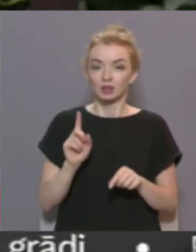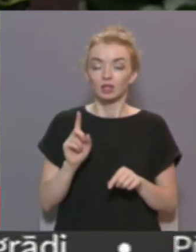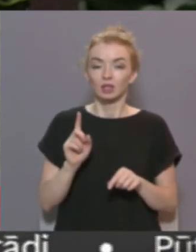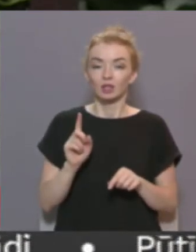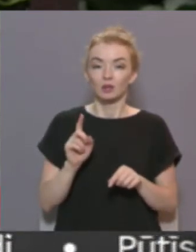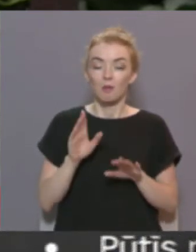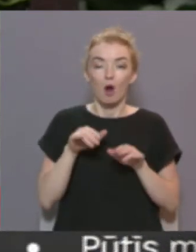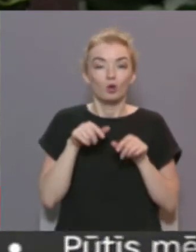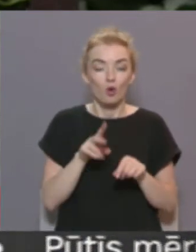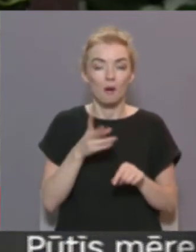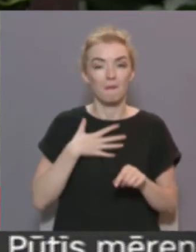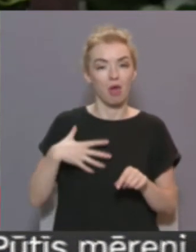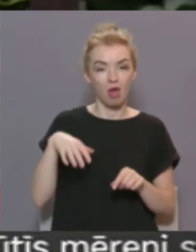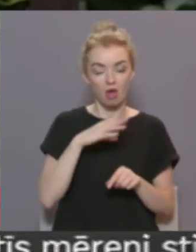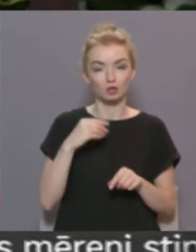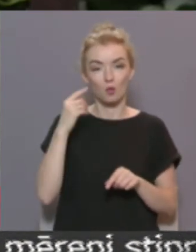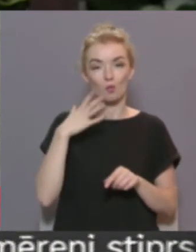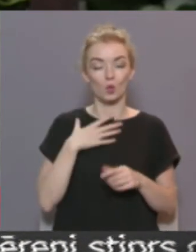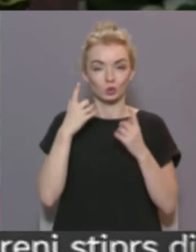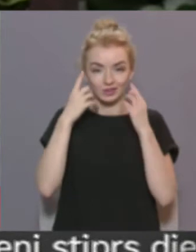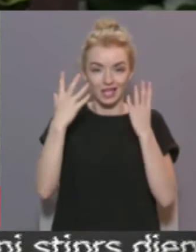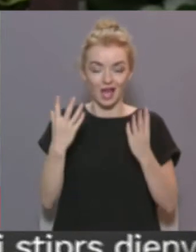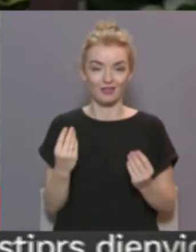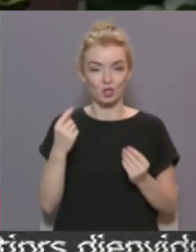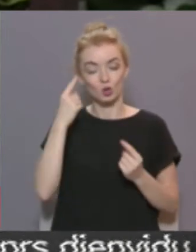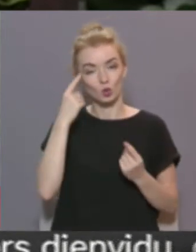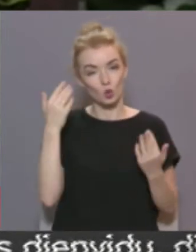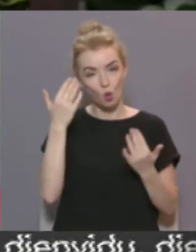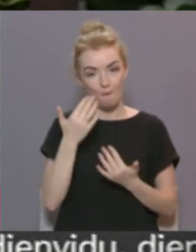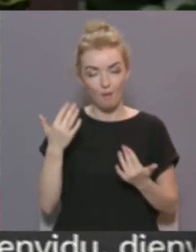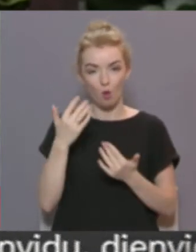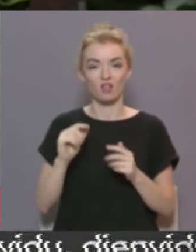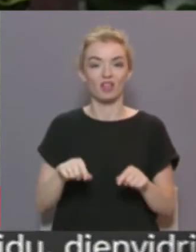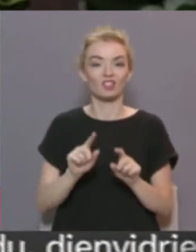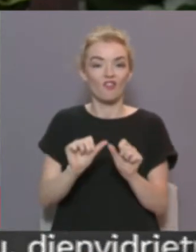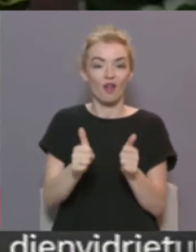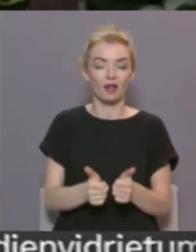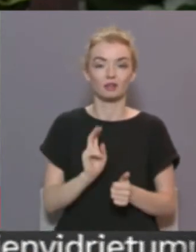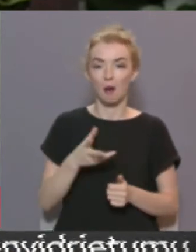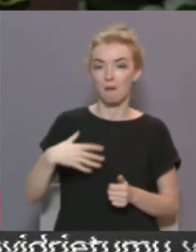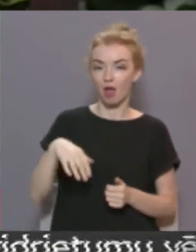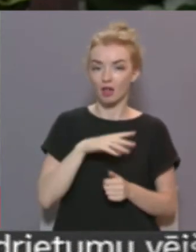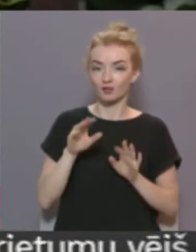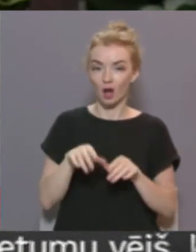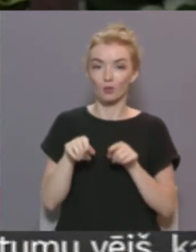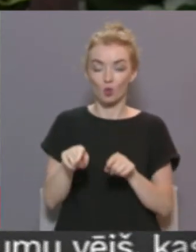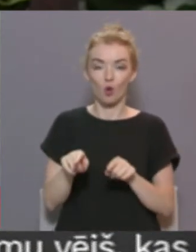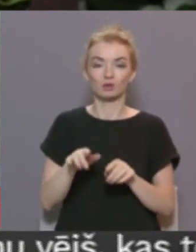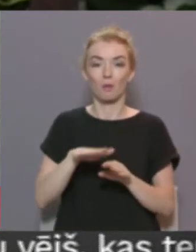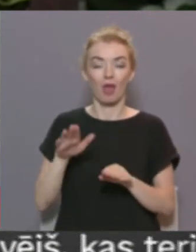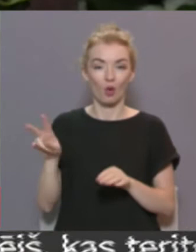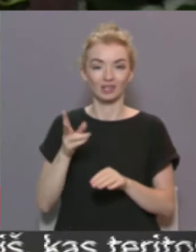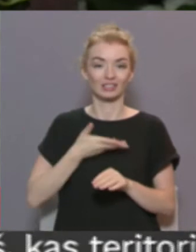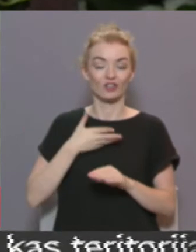domājot mūsdienīgi, tas būs tas veids, kā mēs varēsim tos diasporas